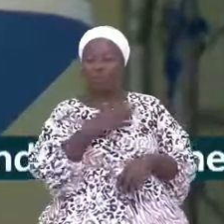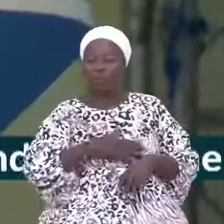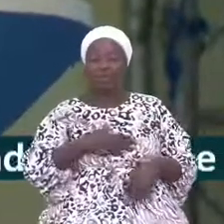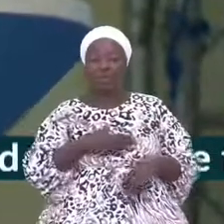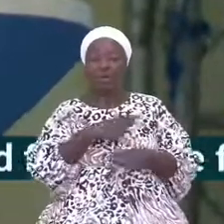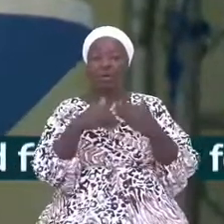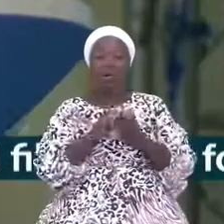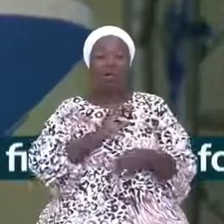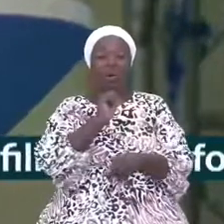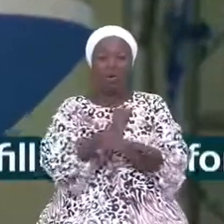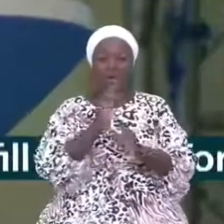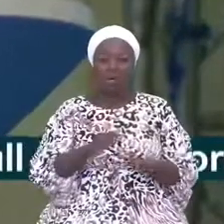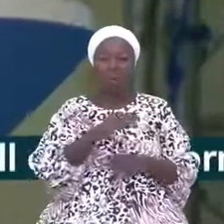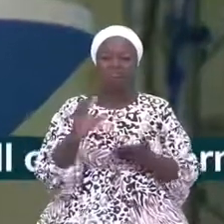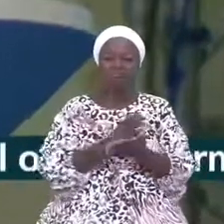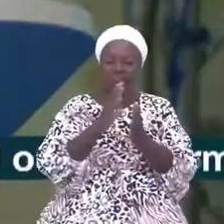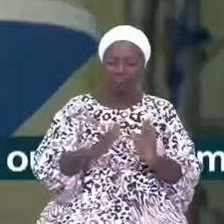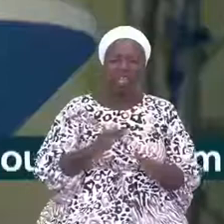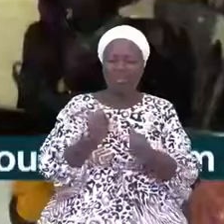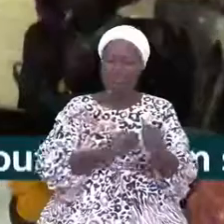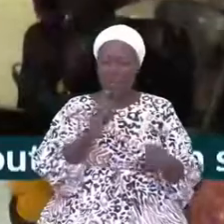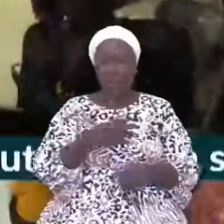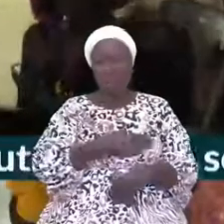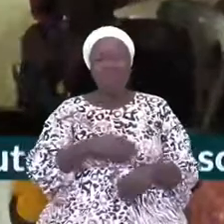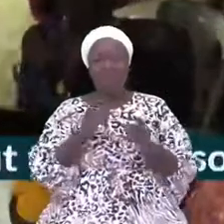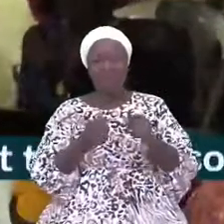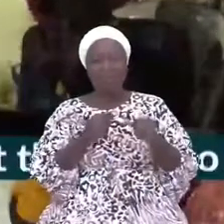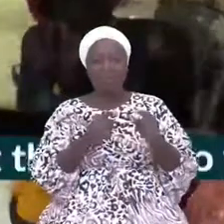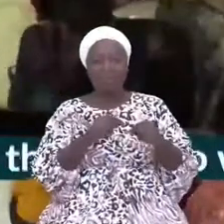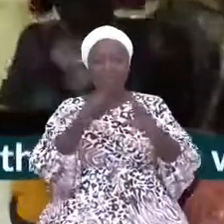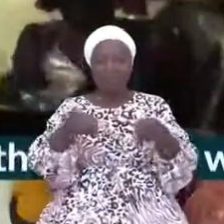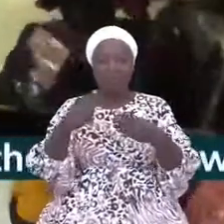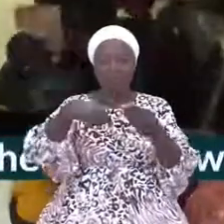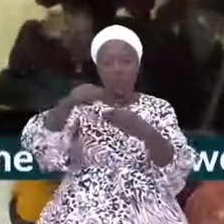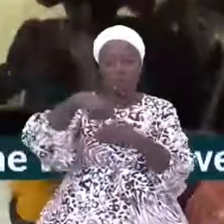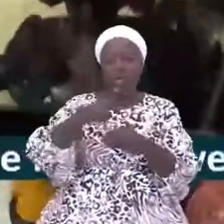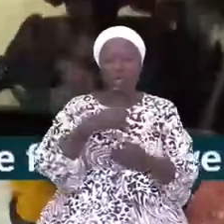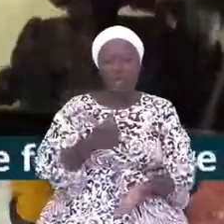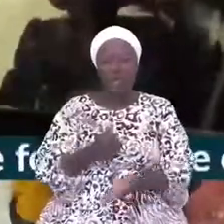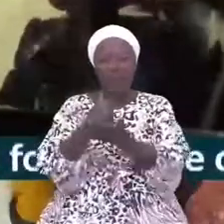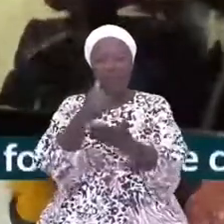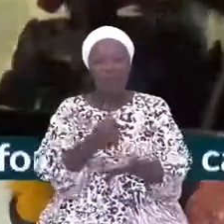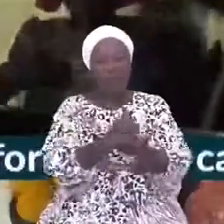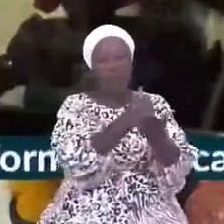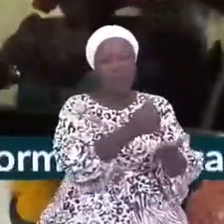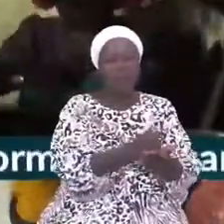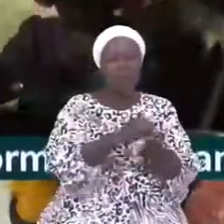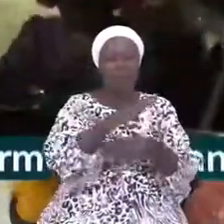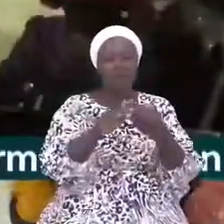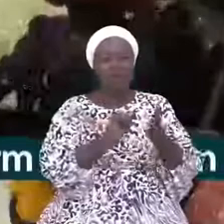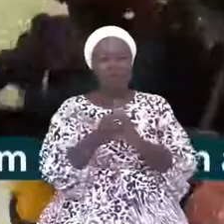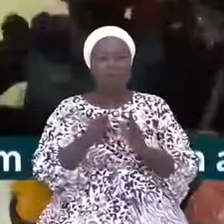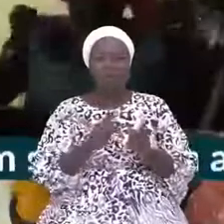le miracle de la miséricorde. Tous nos ouvriers, n'importe où vous êtes, sur les champs de